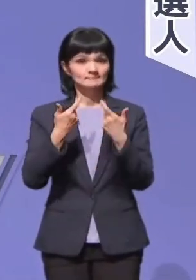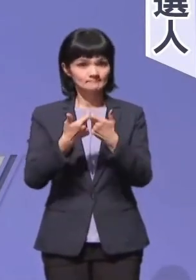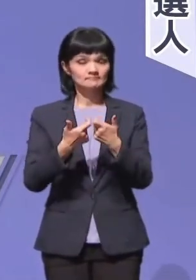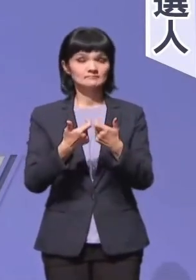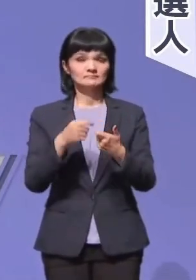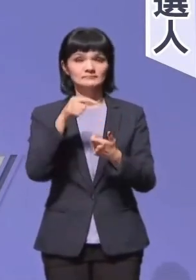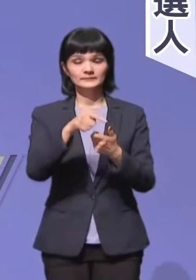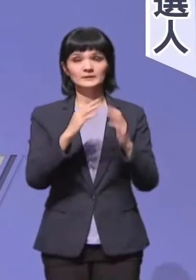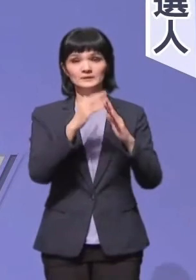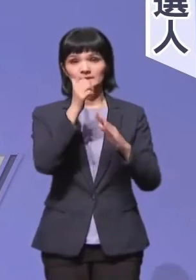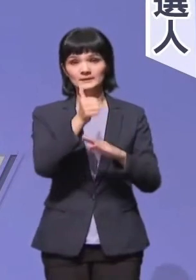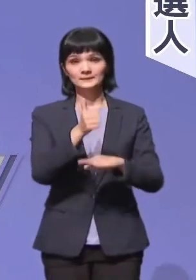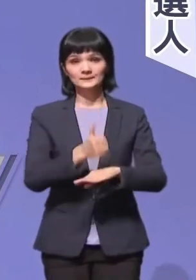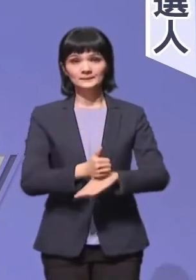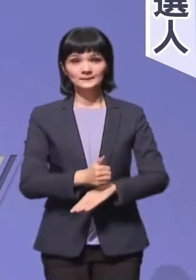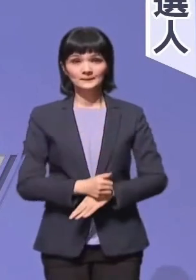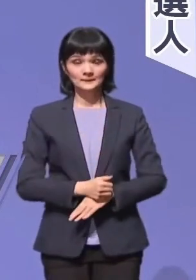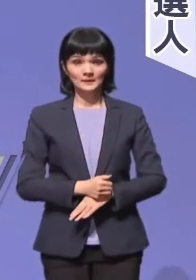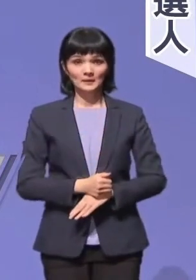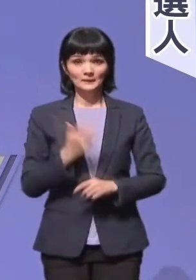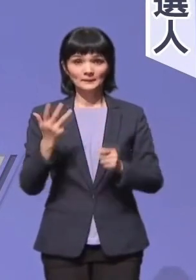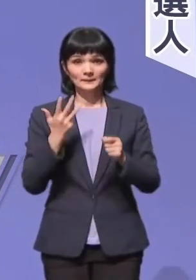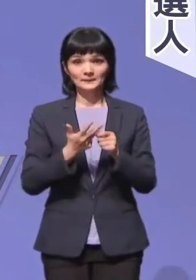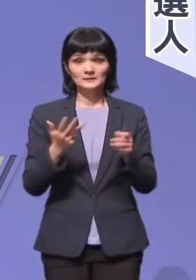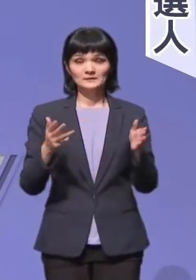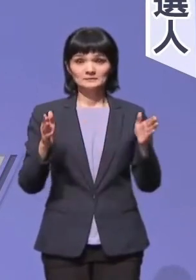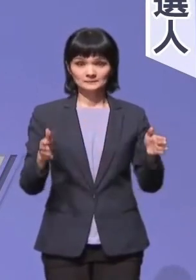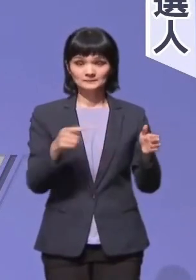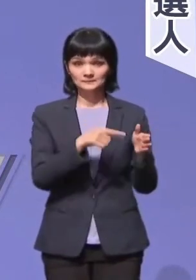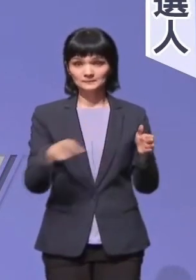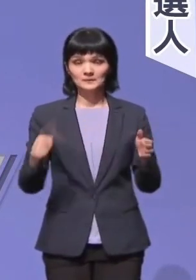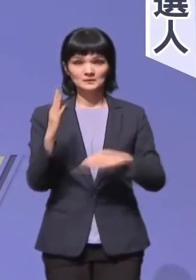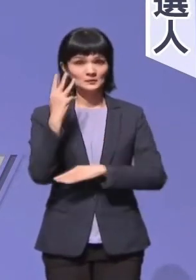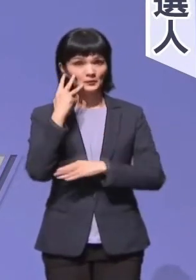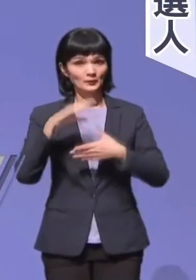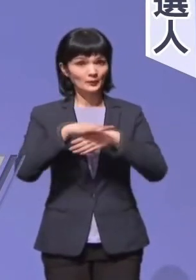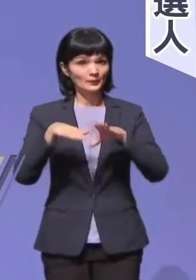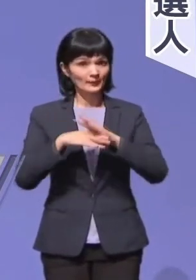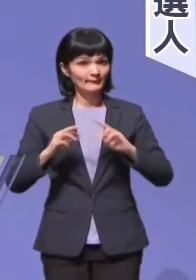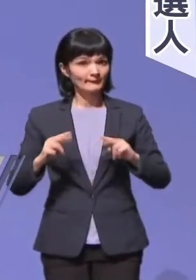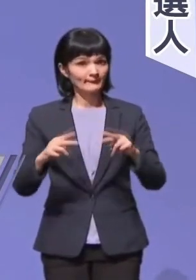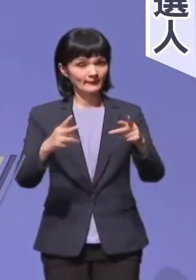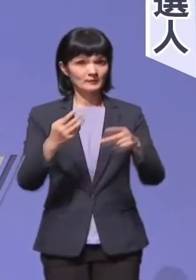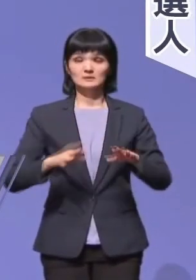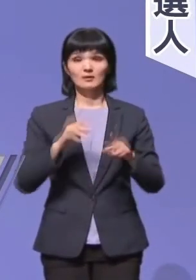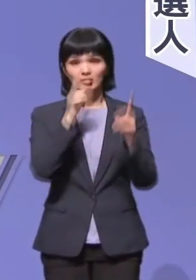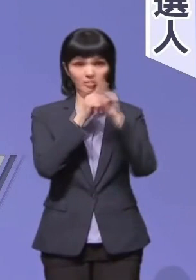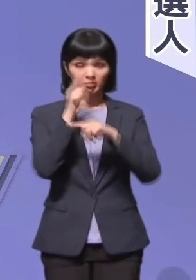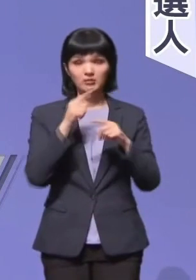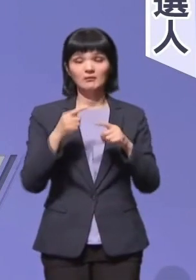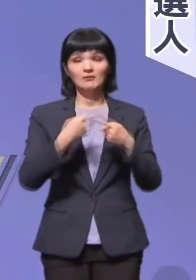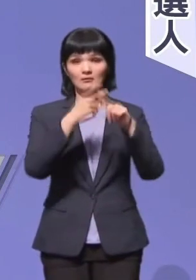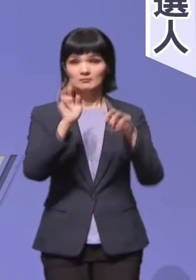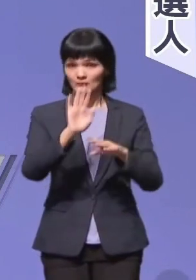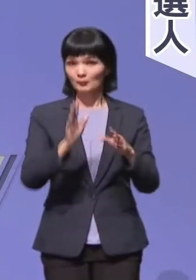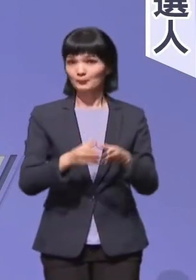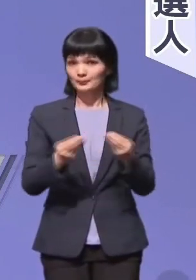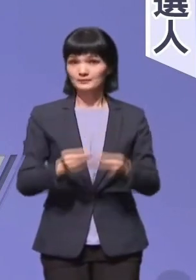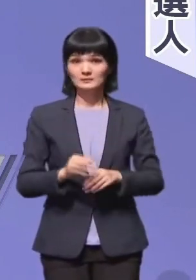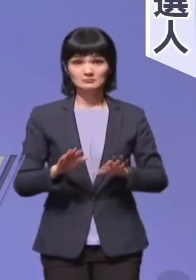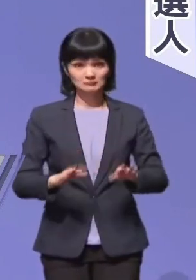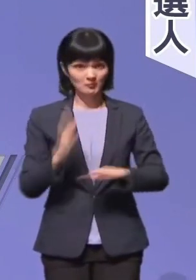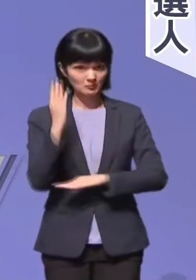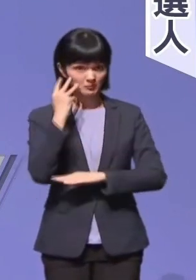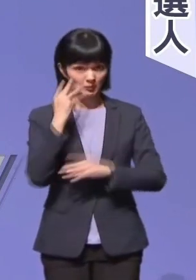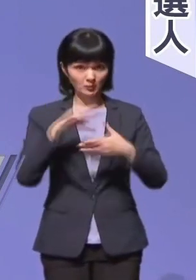选。这八年来的政治文化的改变也整顿了前朝的各项弊案，这场政治文化的改